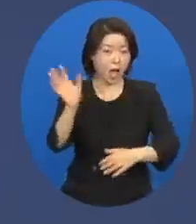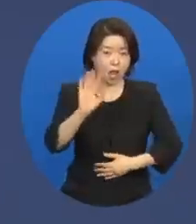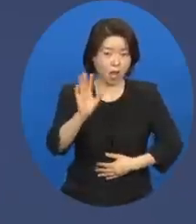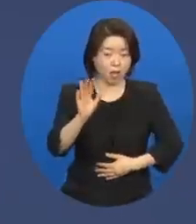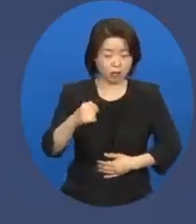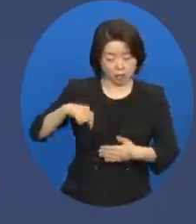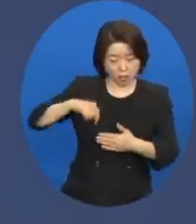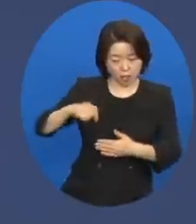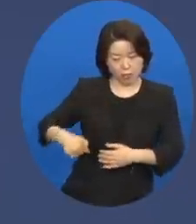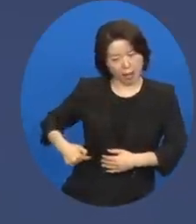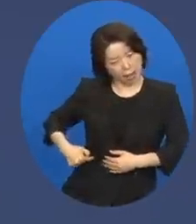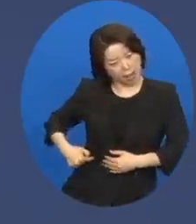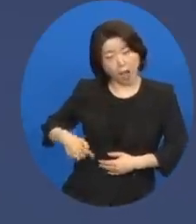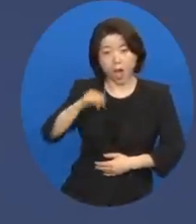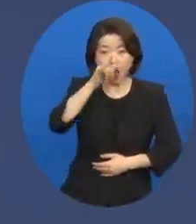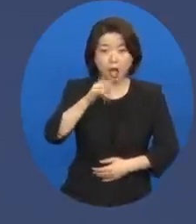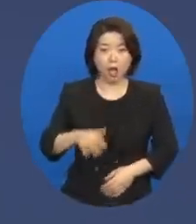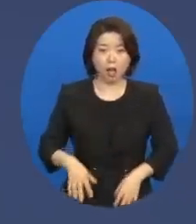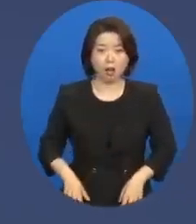내 안에 양심에